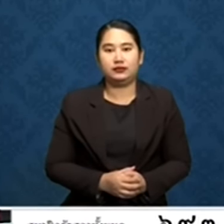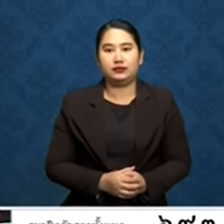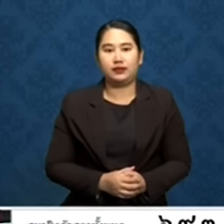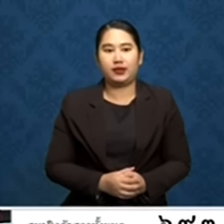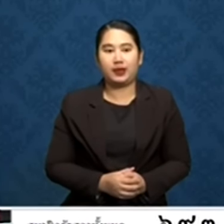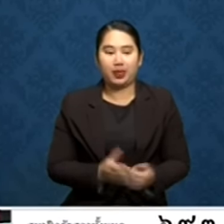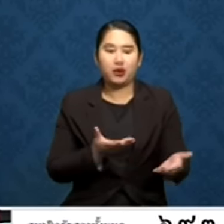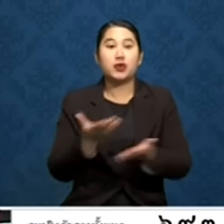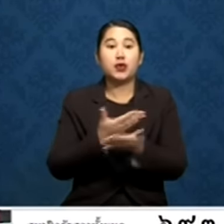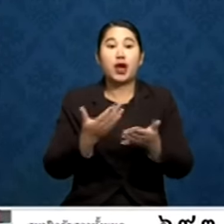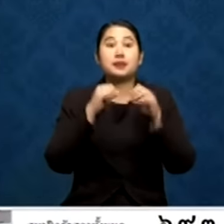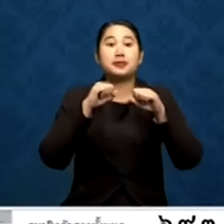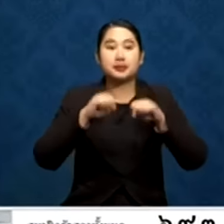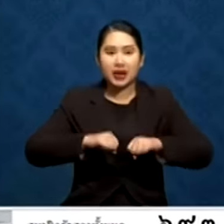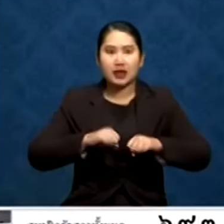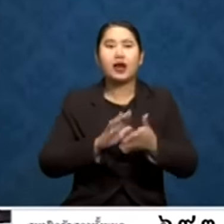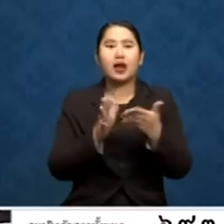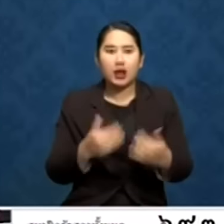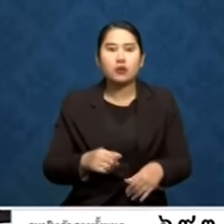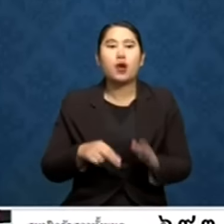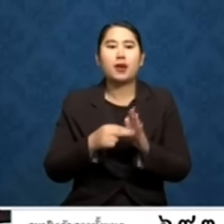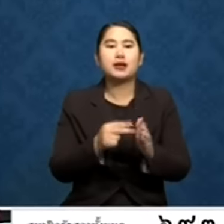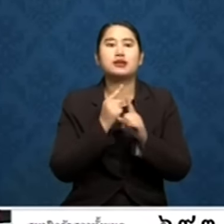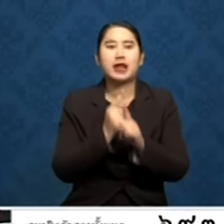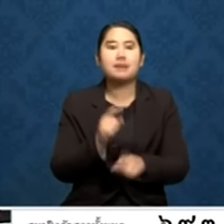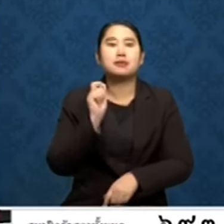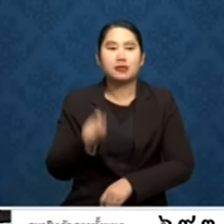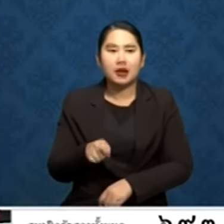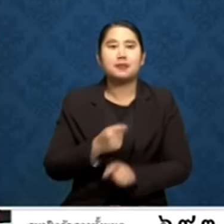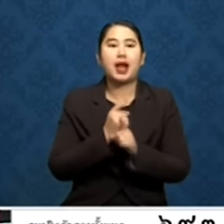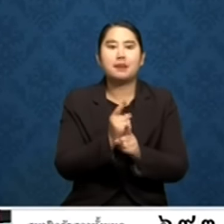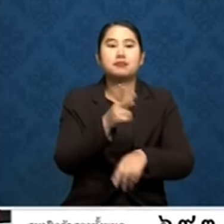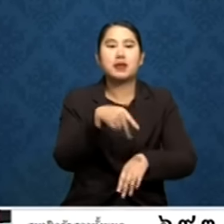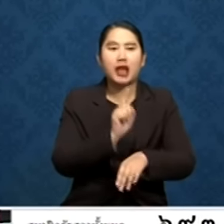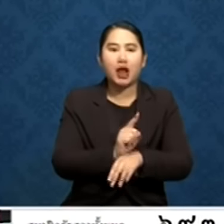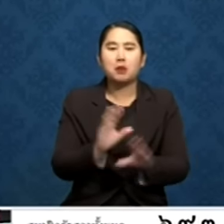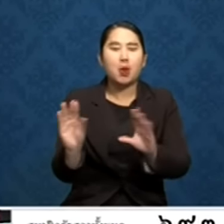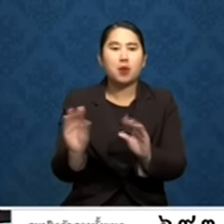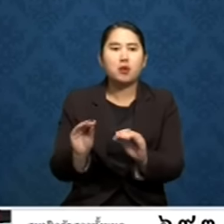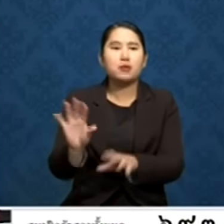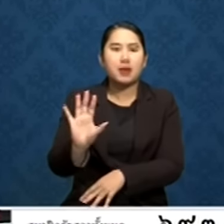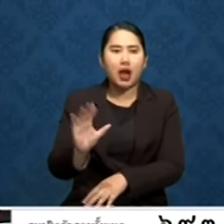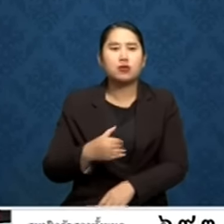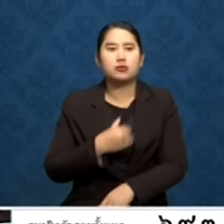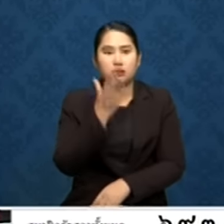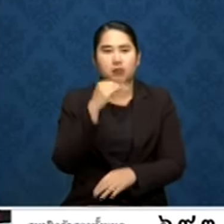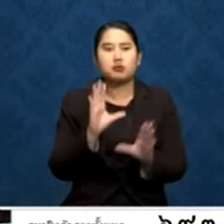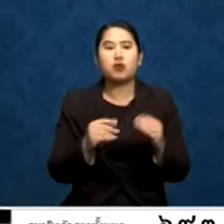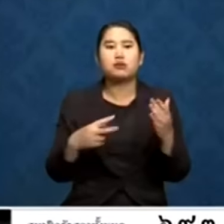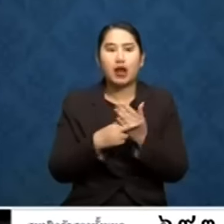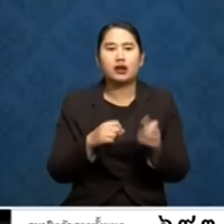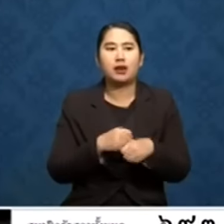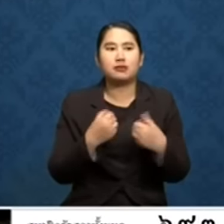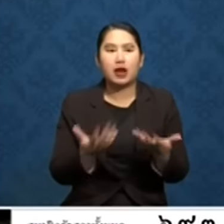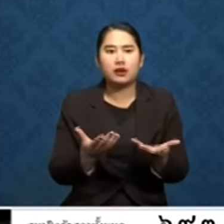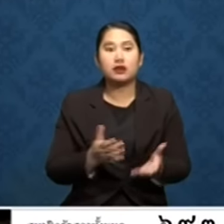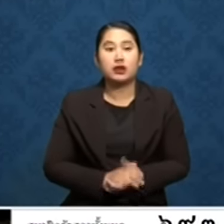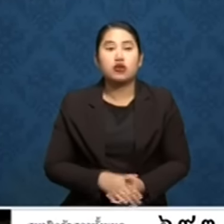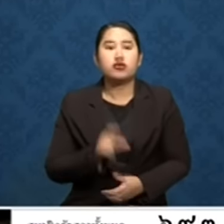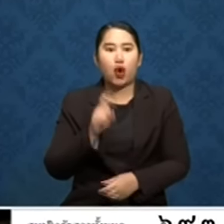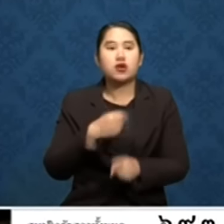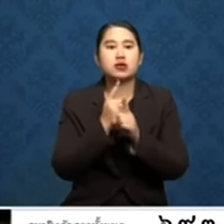ข้อวินิจฉัยแล้วก็ถือว่าเป็นที่สิ้นสุดครับจะมาอ้างอย่างนั้นอย่างนี้ไม่ได้ครับไม่งั้นจะประชุมต่อไปได้อย่างไรครับเพราะนั้นต้